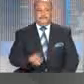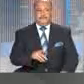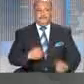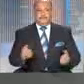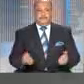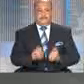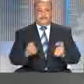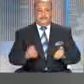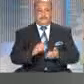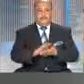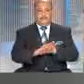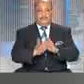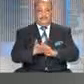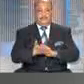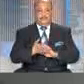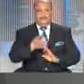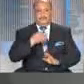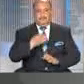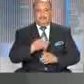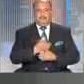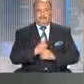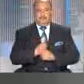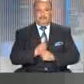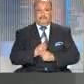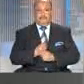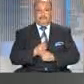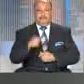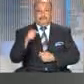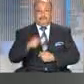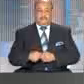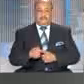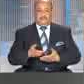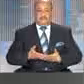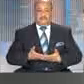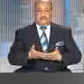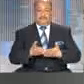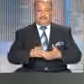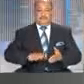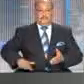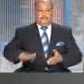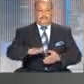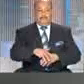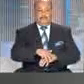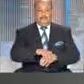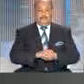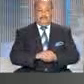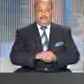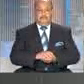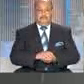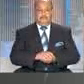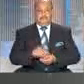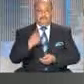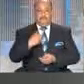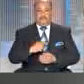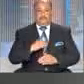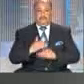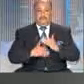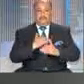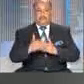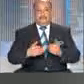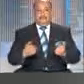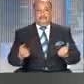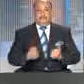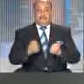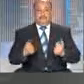السكة الحديدية للولايتين هذوما اللي عندهم أثر إيجابي كبير ياسر حتى على الدورة الاقتصادية وتحل مشكلة كبيرة ياسر لأهالي ومدنين وتطاوين أنا جماعة